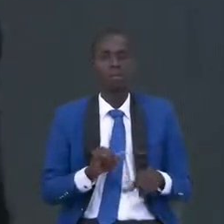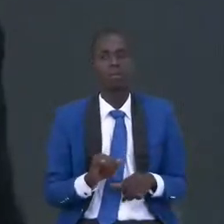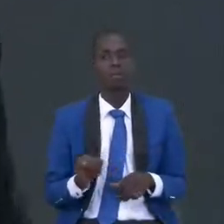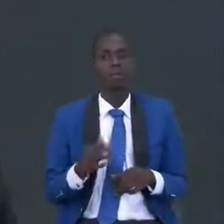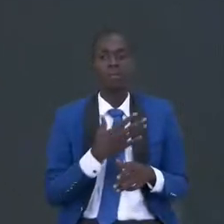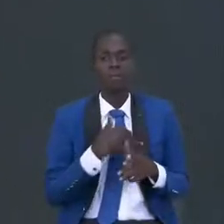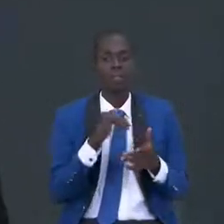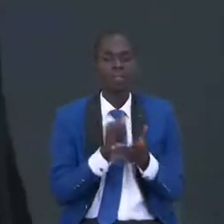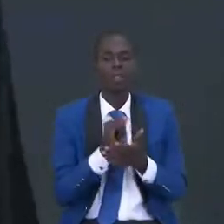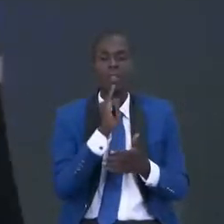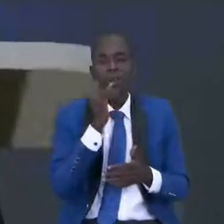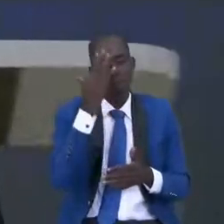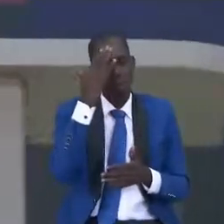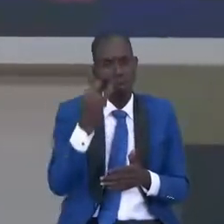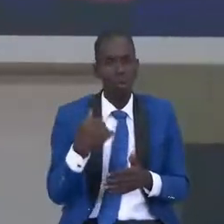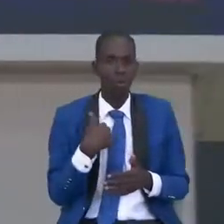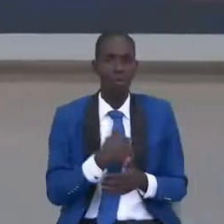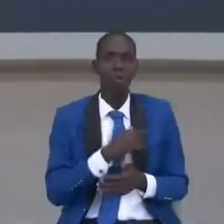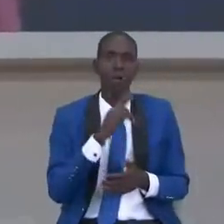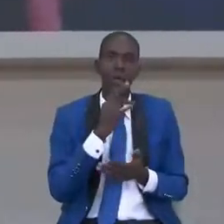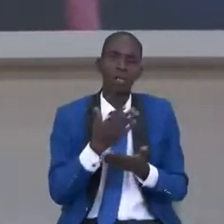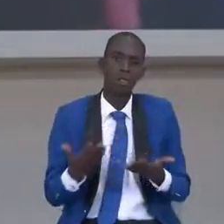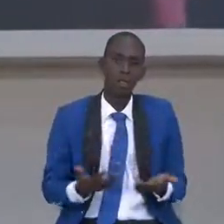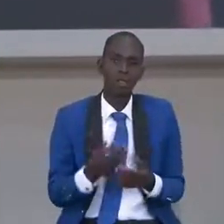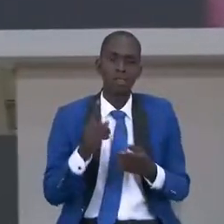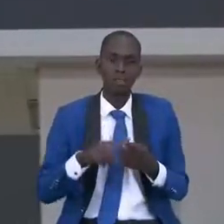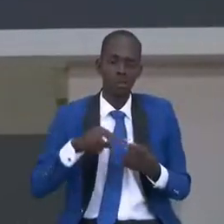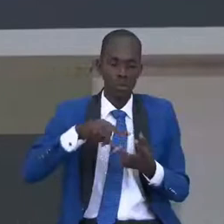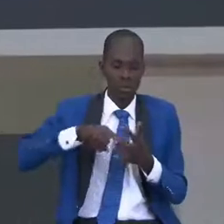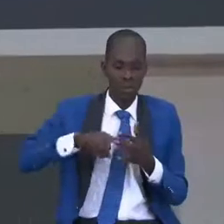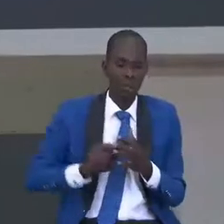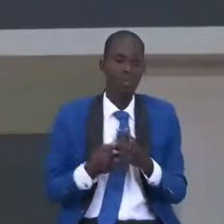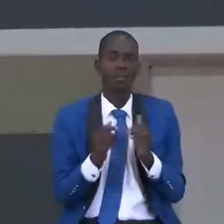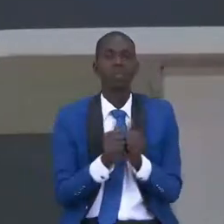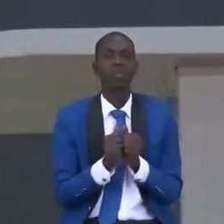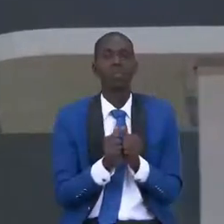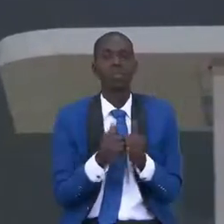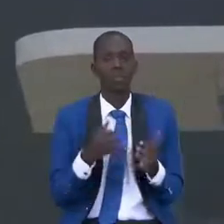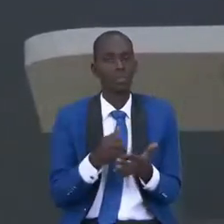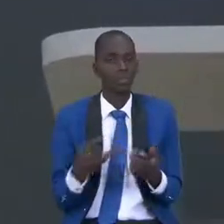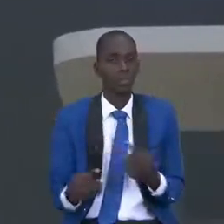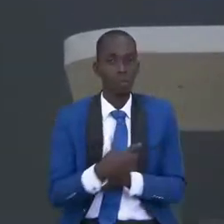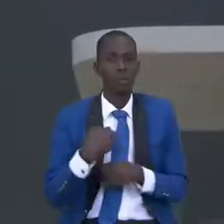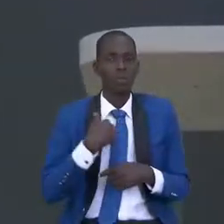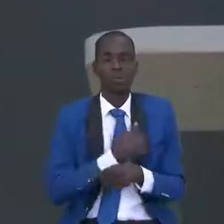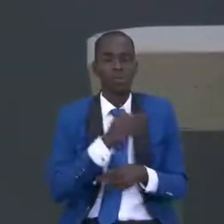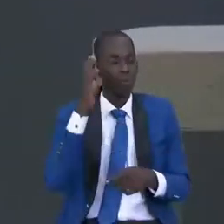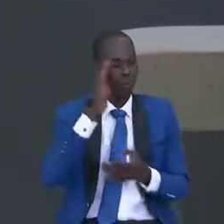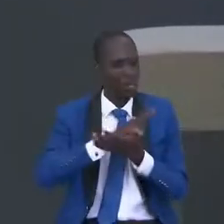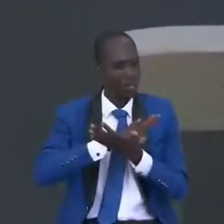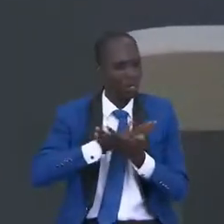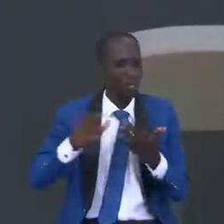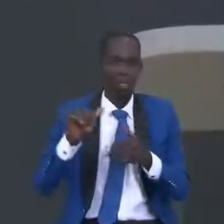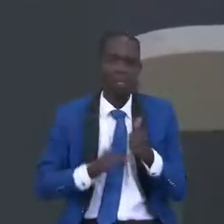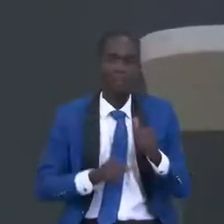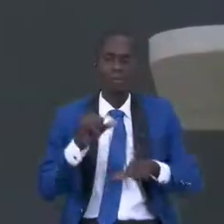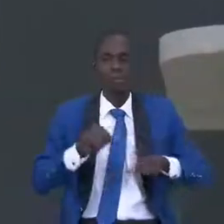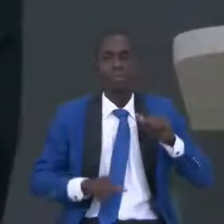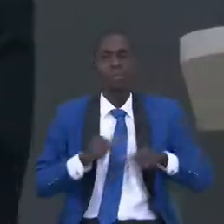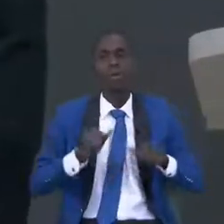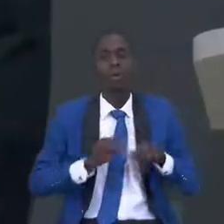Et voilà pourquoi nous sommes là. Pour commencer aujourd'hui, nous allons balayer le sol.